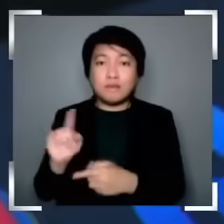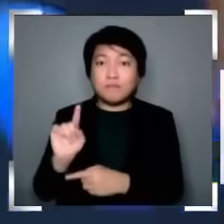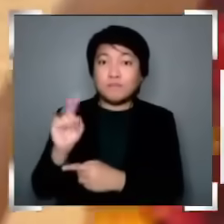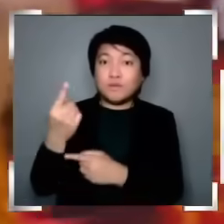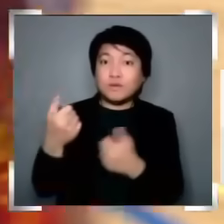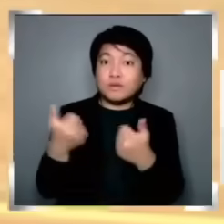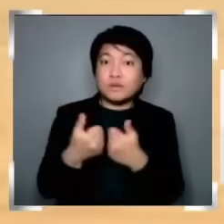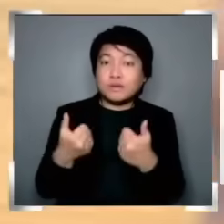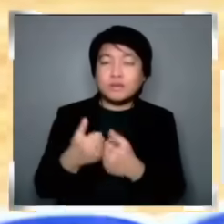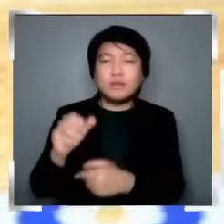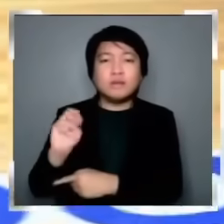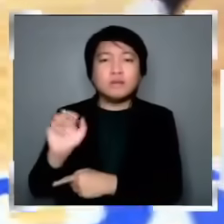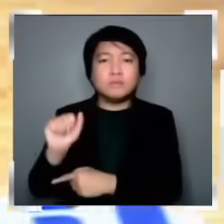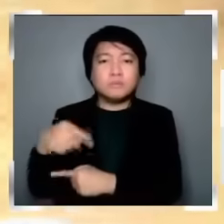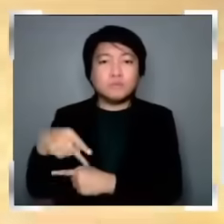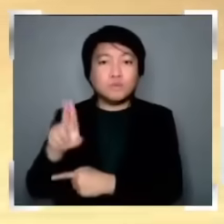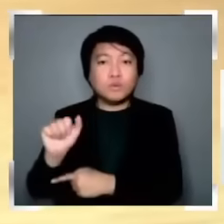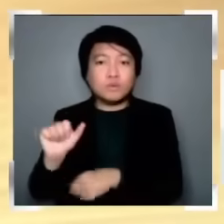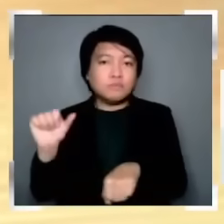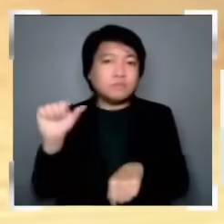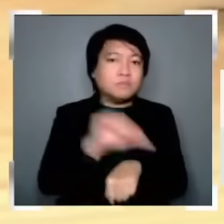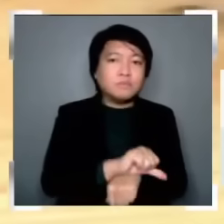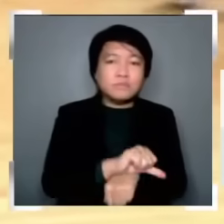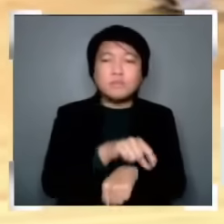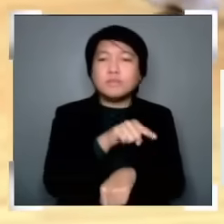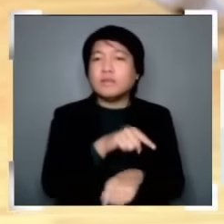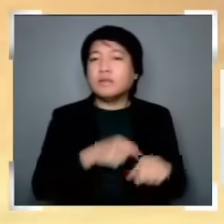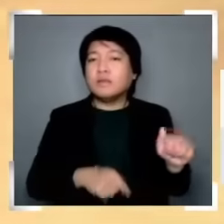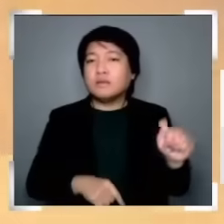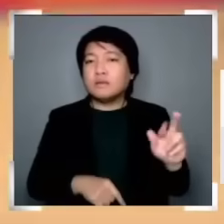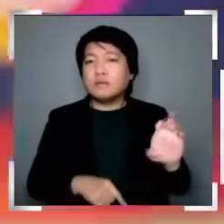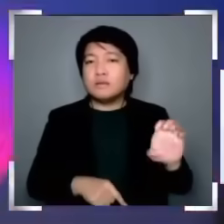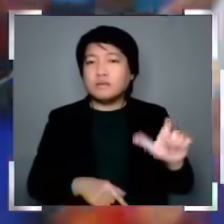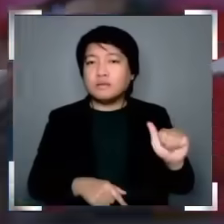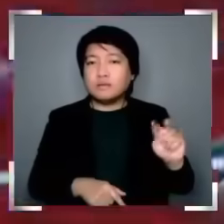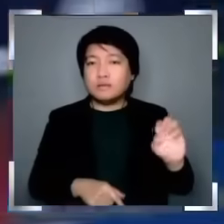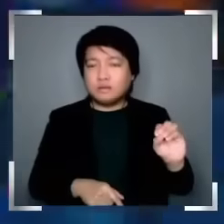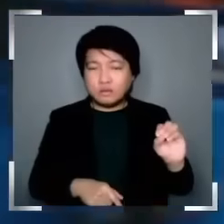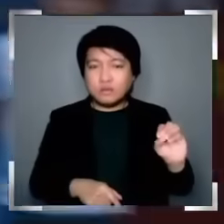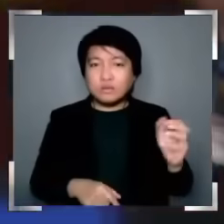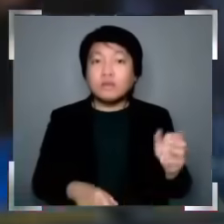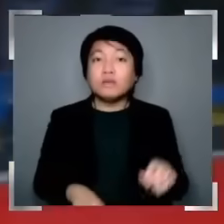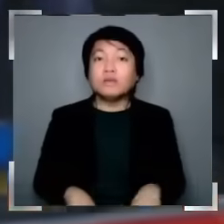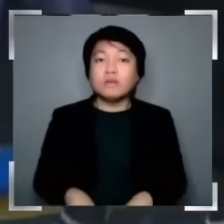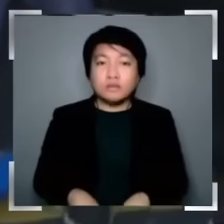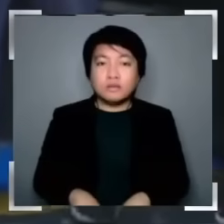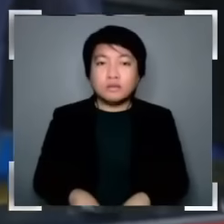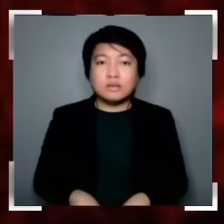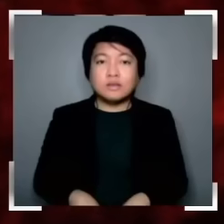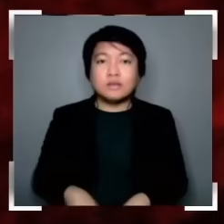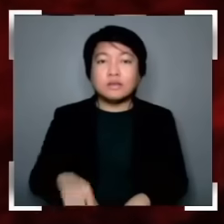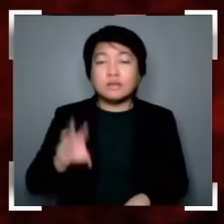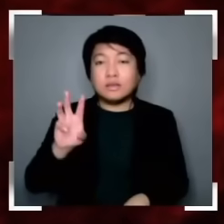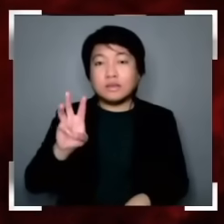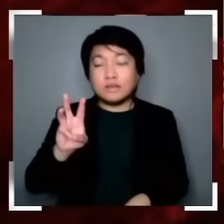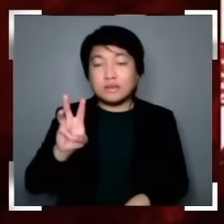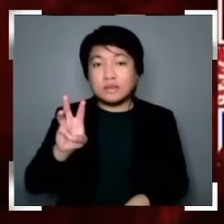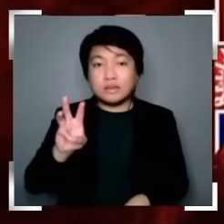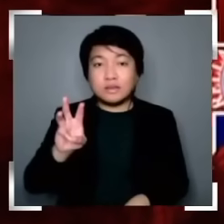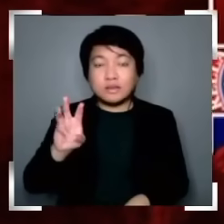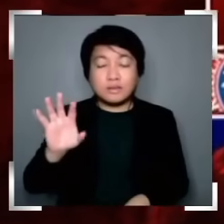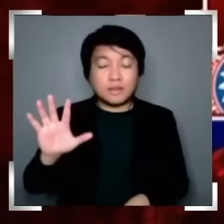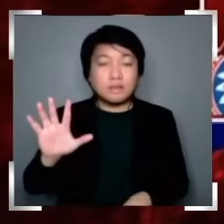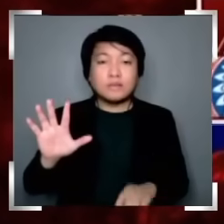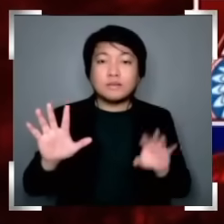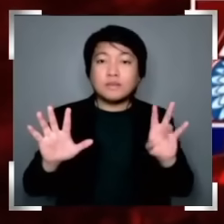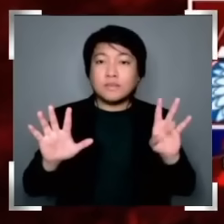Mapua Cardinals ang Arellano Chiefs sa score na 79-65. Sa ngayon, may 7 wins and 1 loss ang Mapua